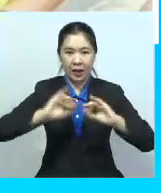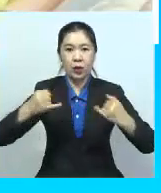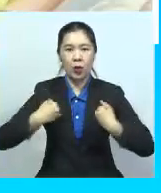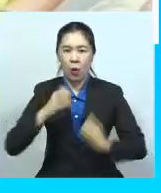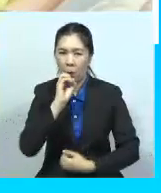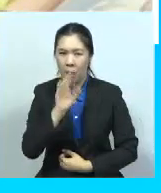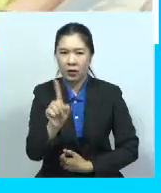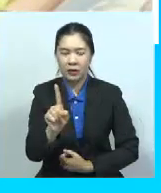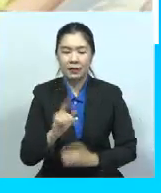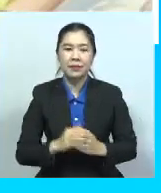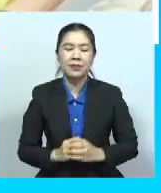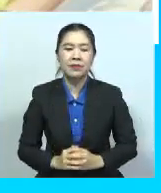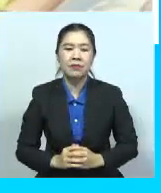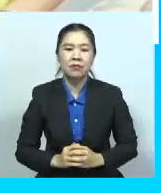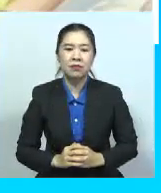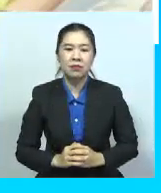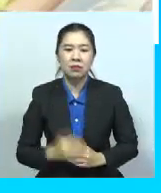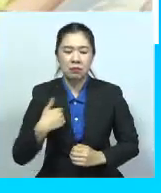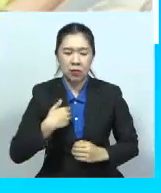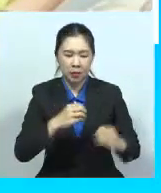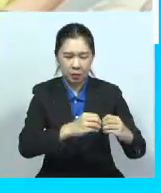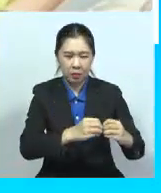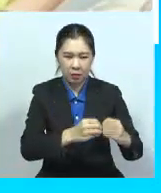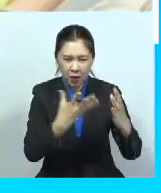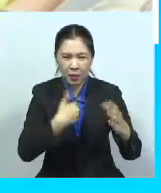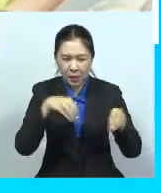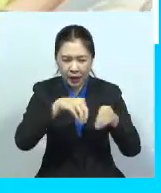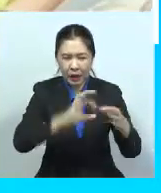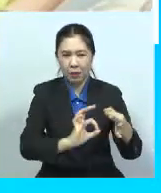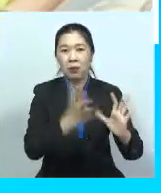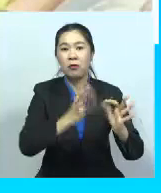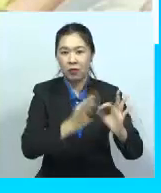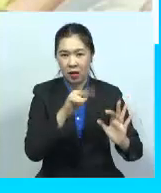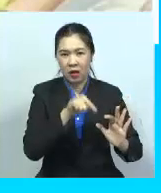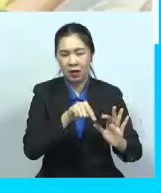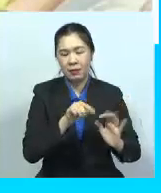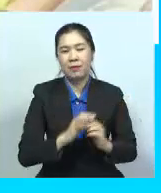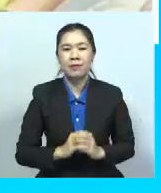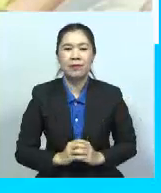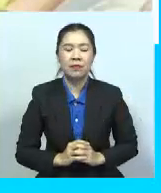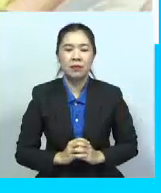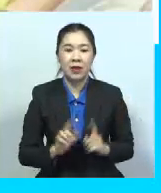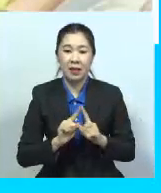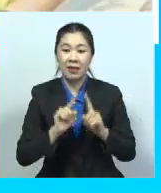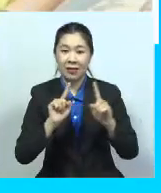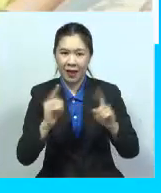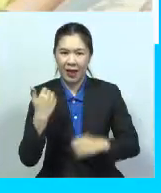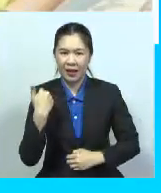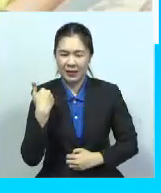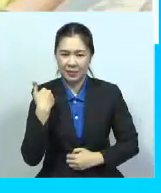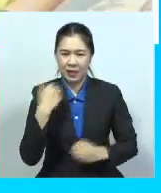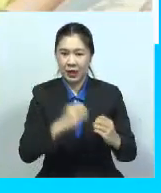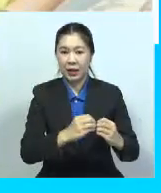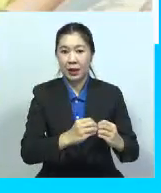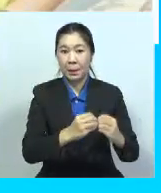าจะระเบิดแล้วจะเป็นเพลิงไหม้แล้วนะคะแต่เนื่องจากสารหรือว่า